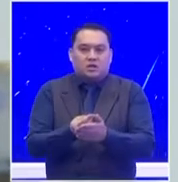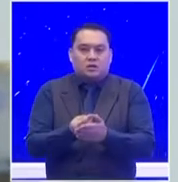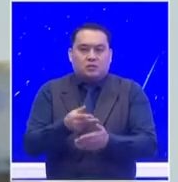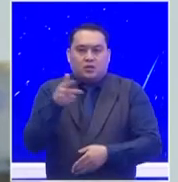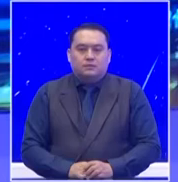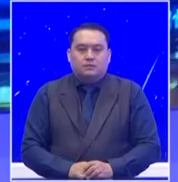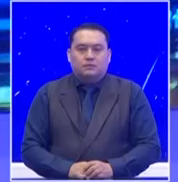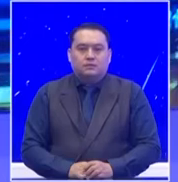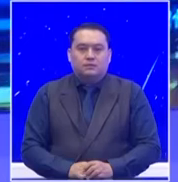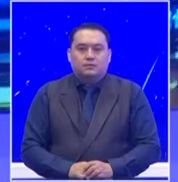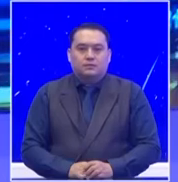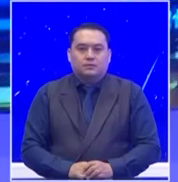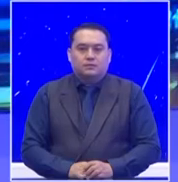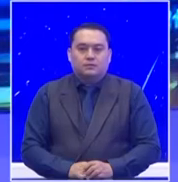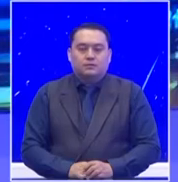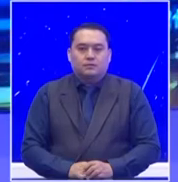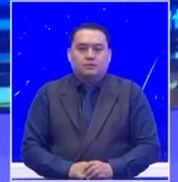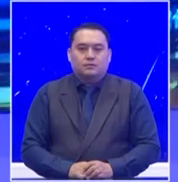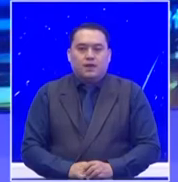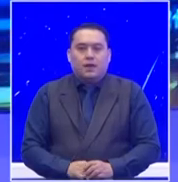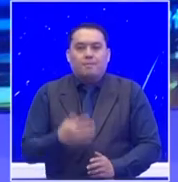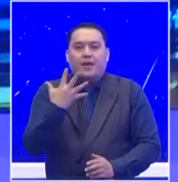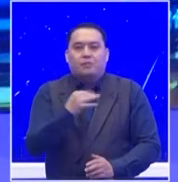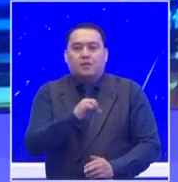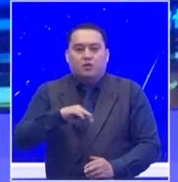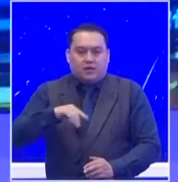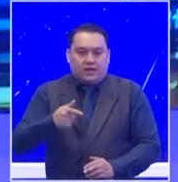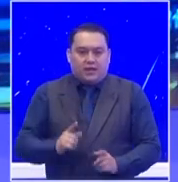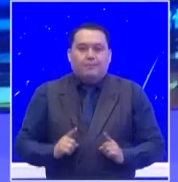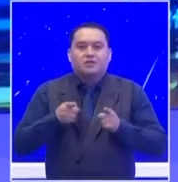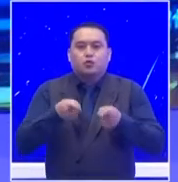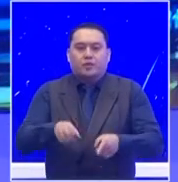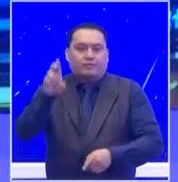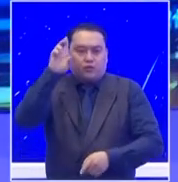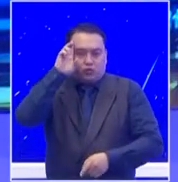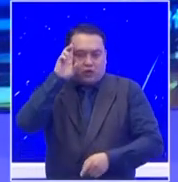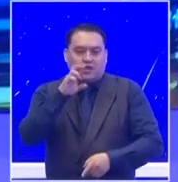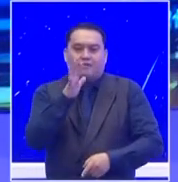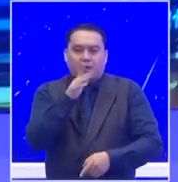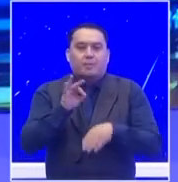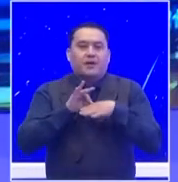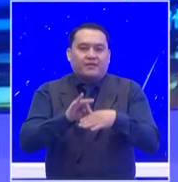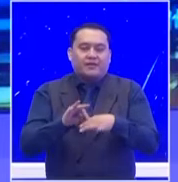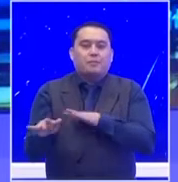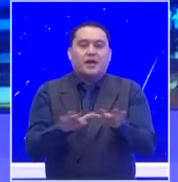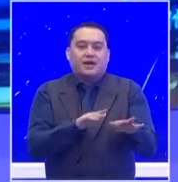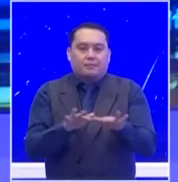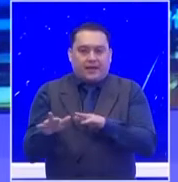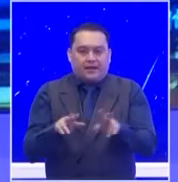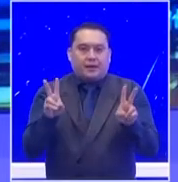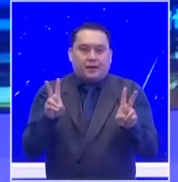камеры. Продолжаем выпуск. Порядка 5 миллионов тенге поступило в казну государства за время проведения акции